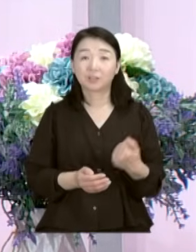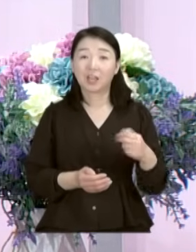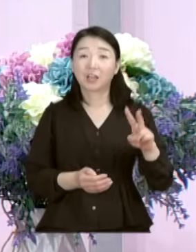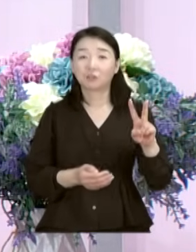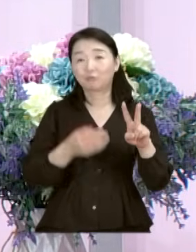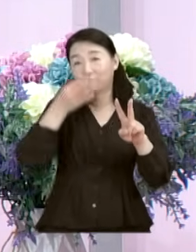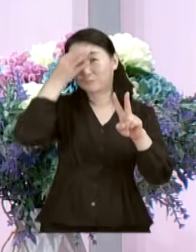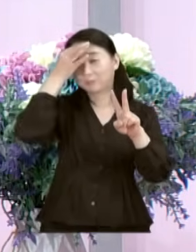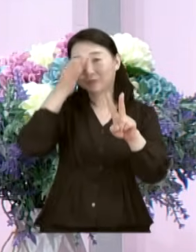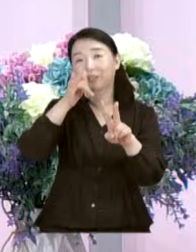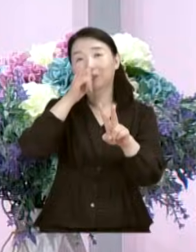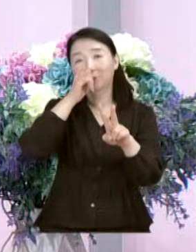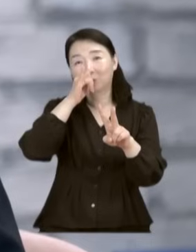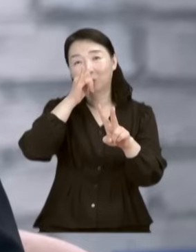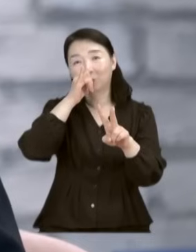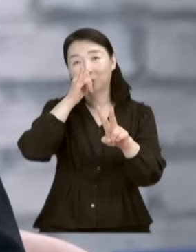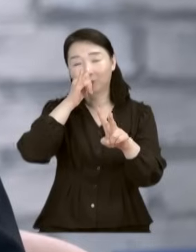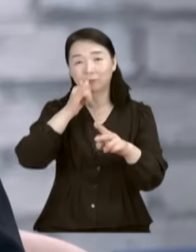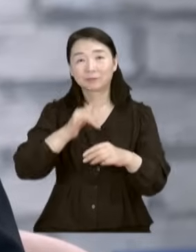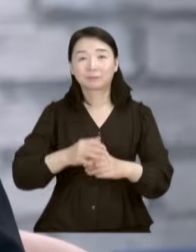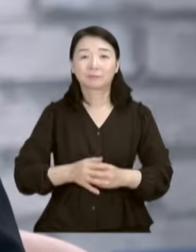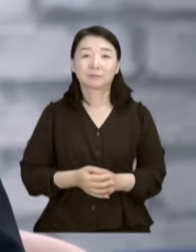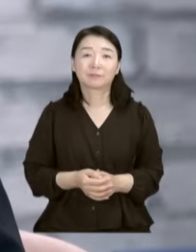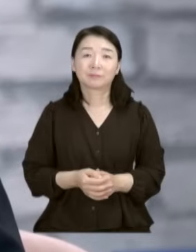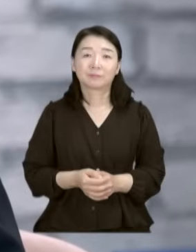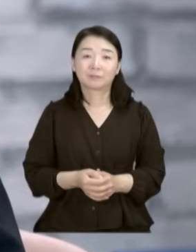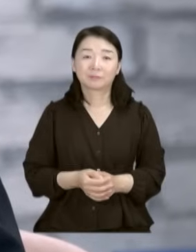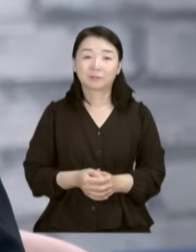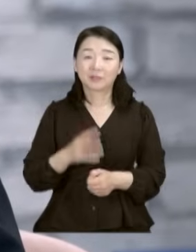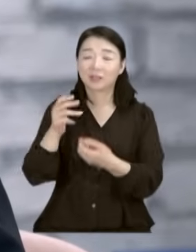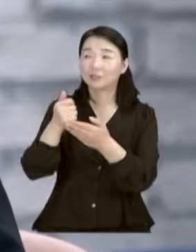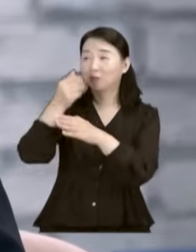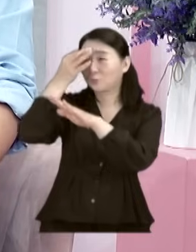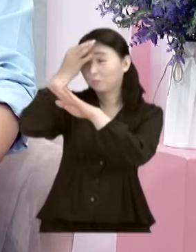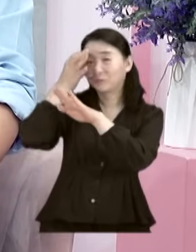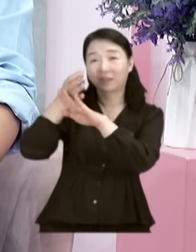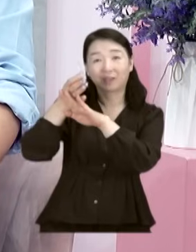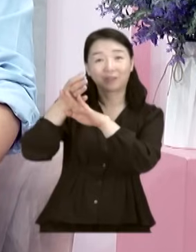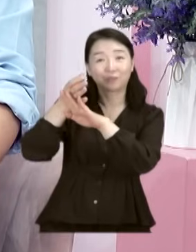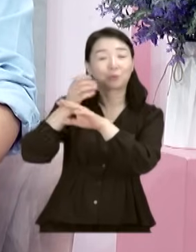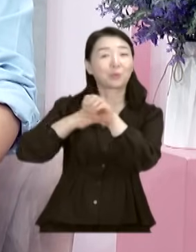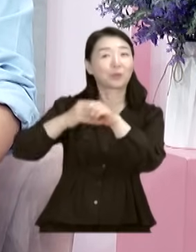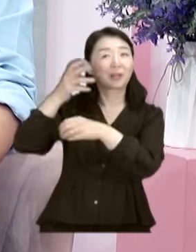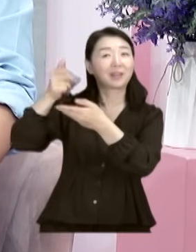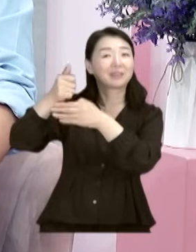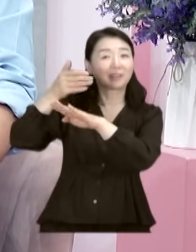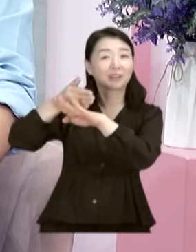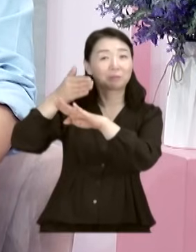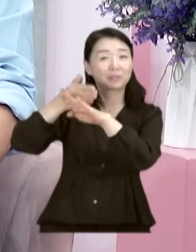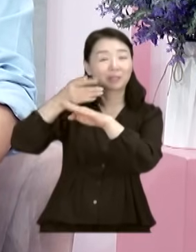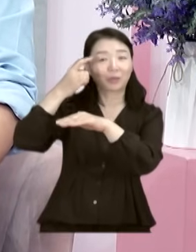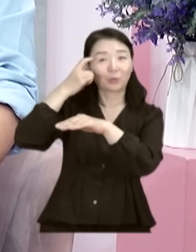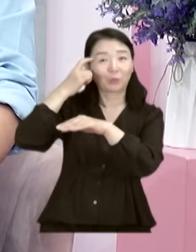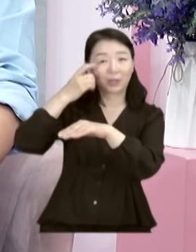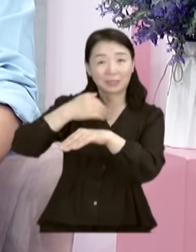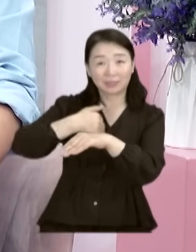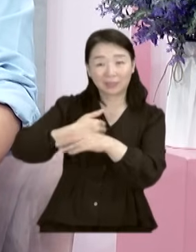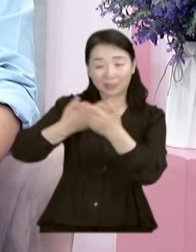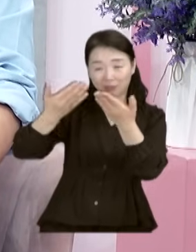준 거 같아서 아이들한테도 너무 미안하고 안한테도 미안하고 하나님께 저는 사실은 감사해요 이게